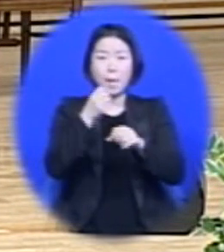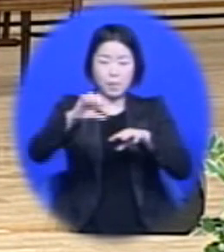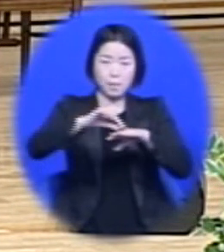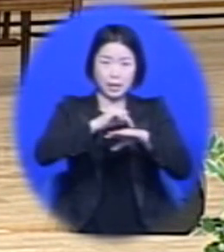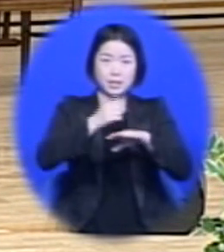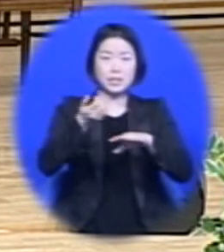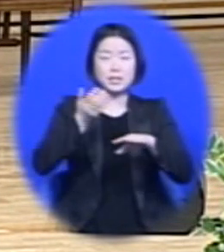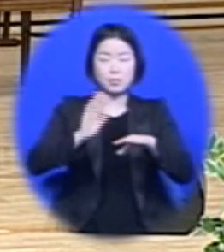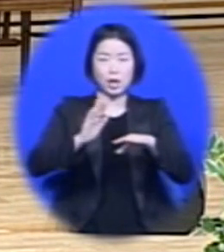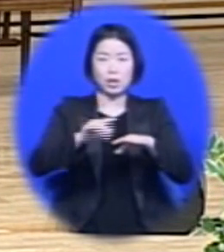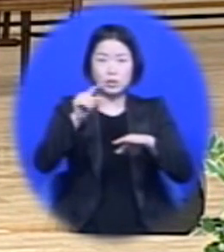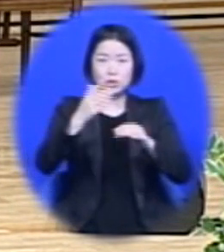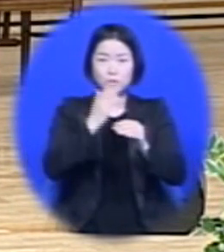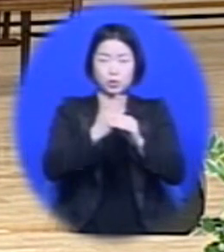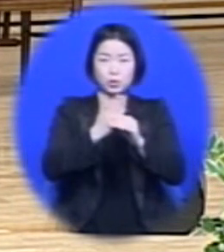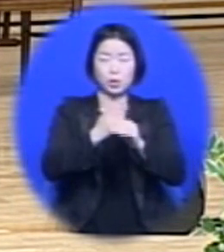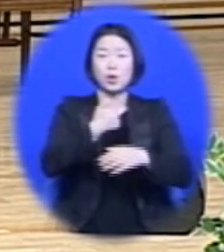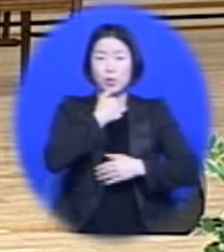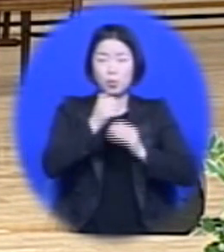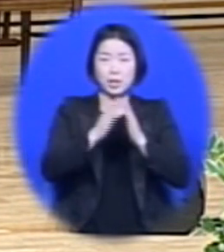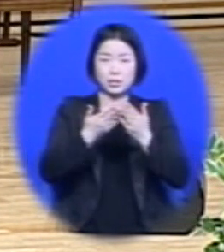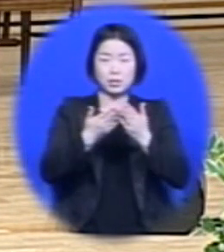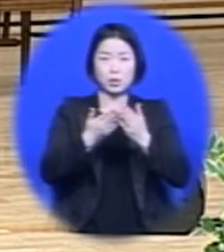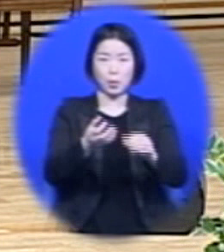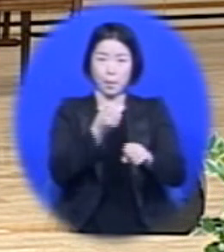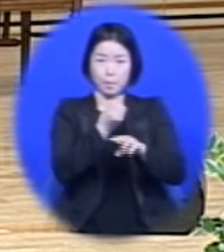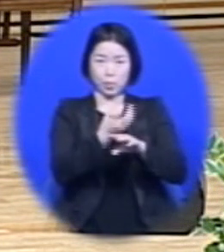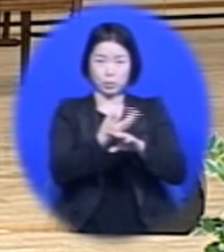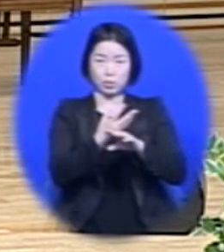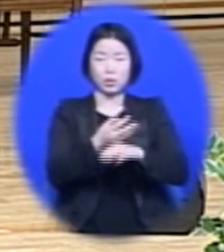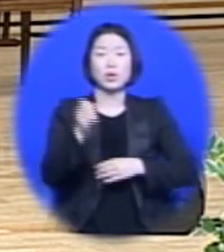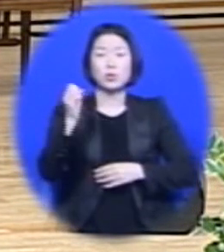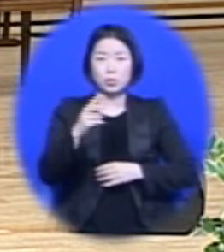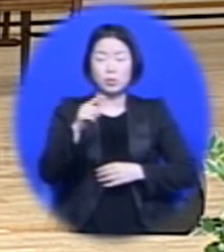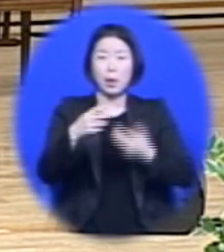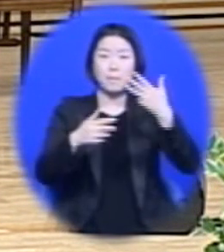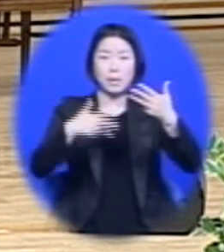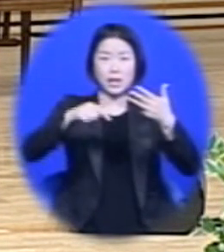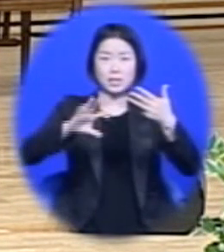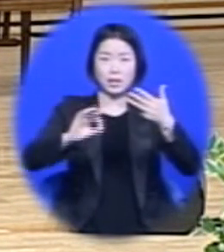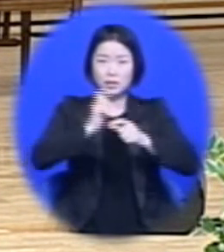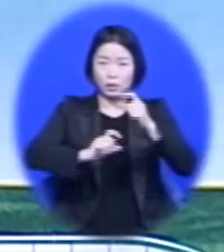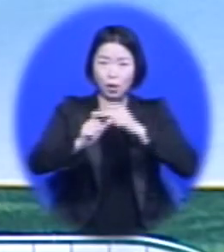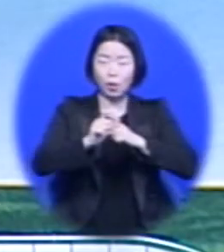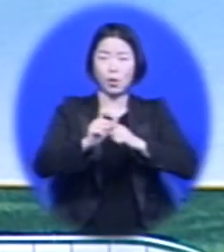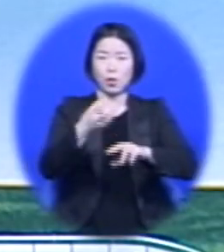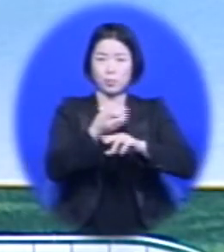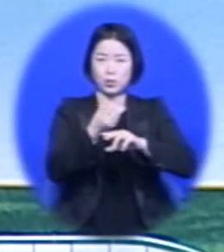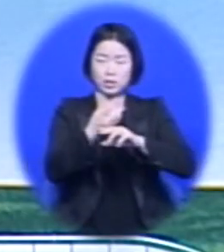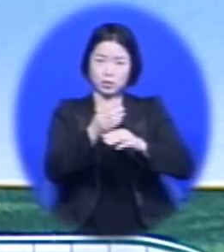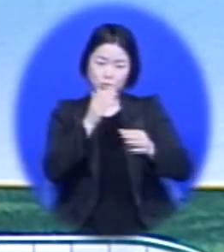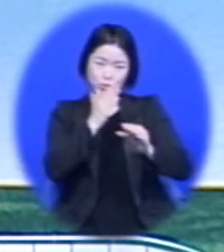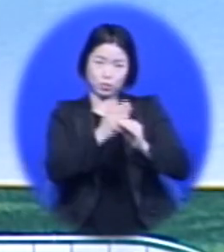보석이고 그 중에서 로마서 8장은 보석 중에서도 가장 반짝이는 초점과 같다